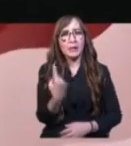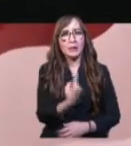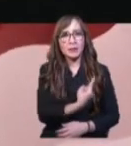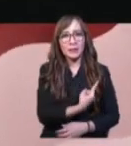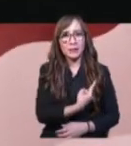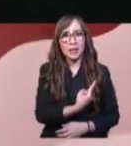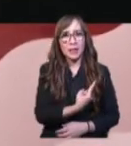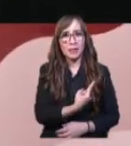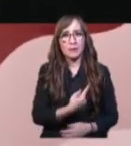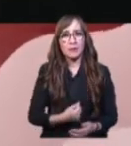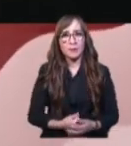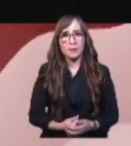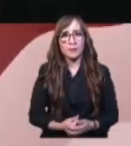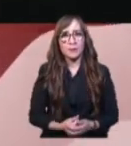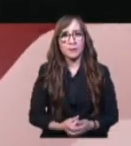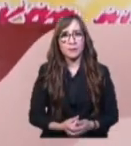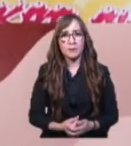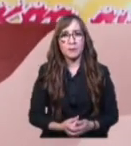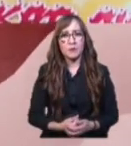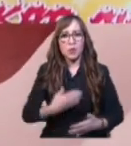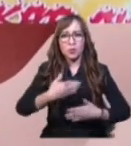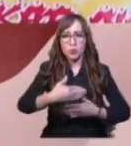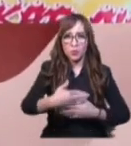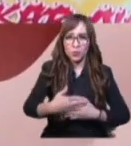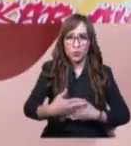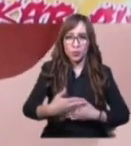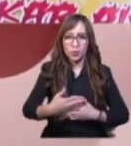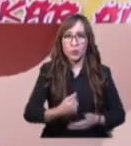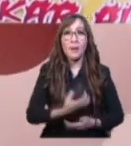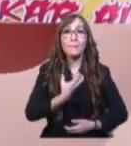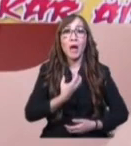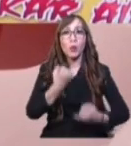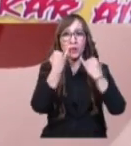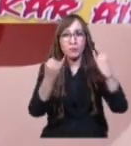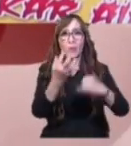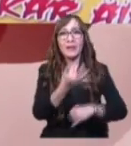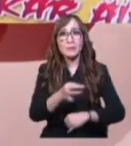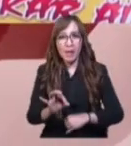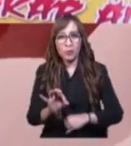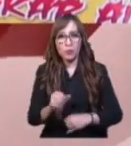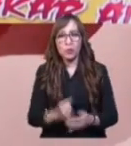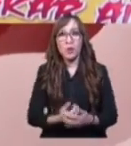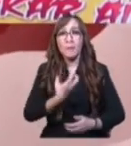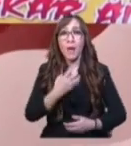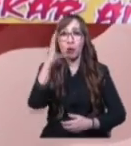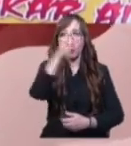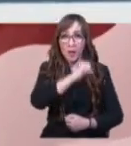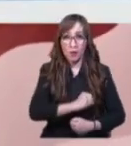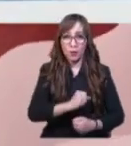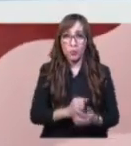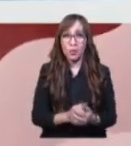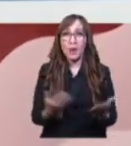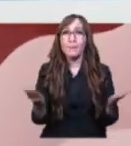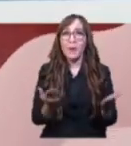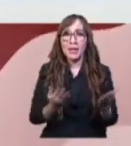kita pasti akan terus nyari berita dan kita pasti akan terus berusaha untuk cari tahu brand-brand dan mana